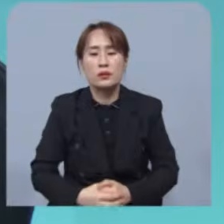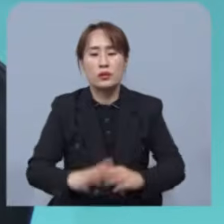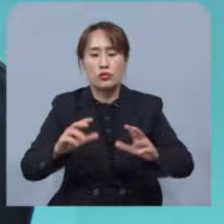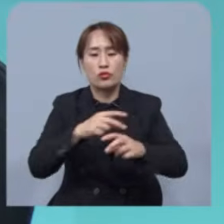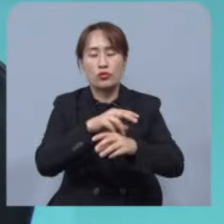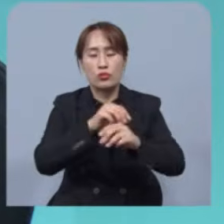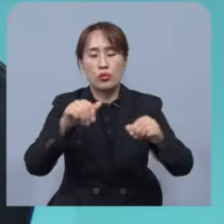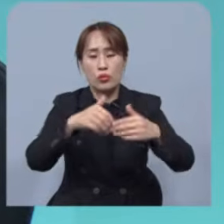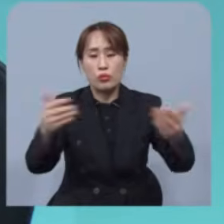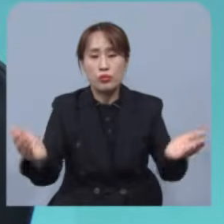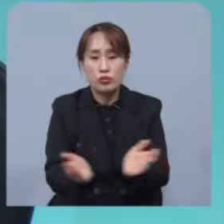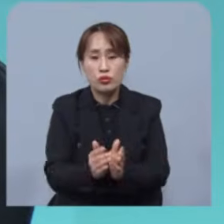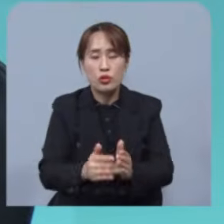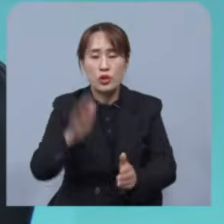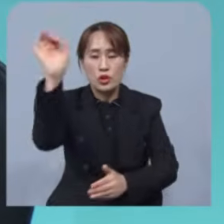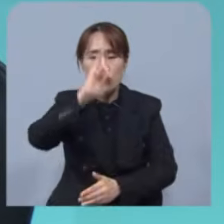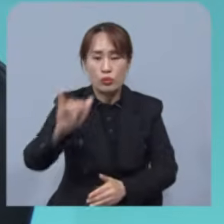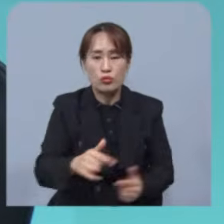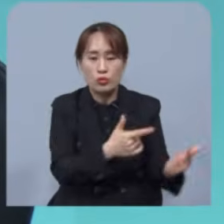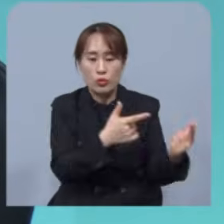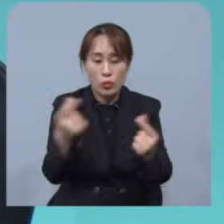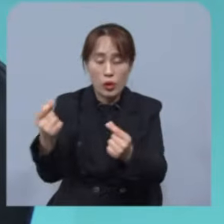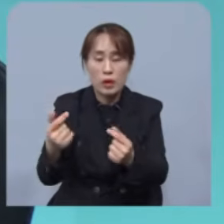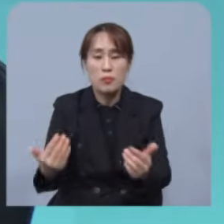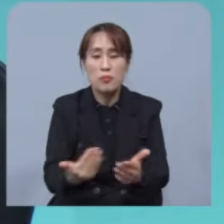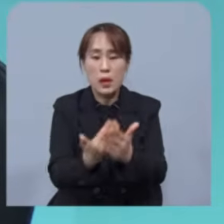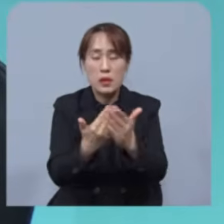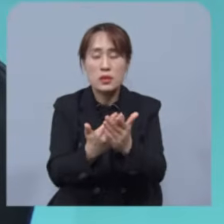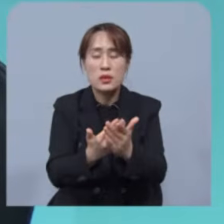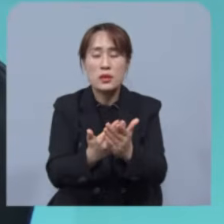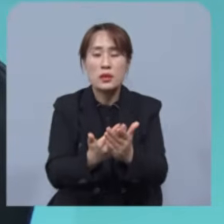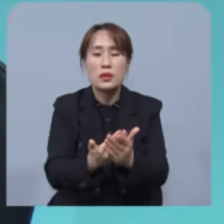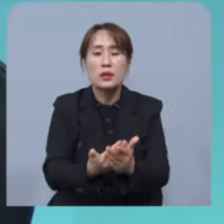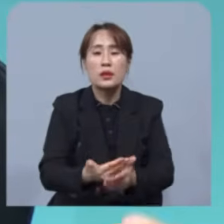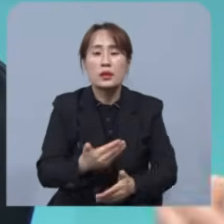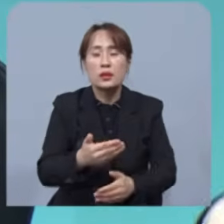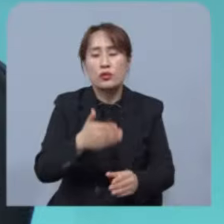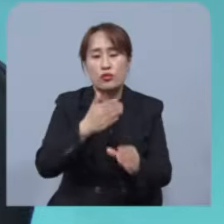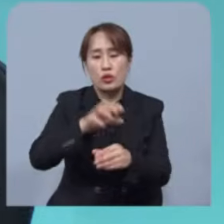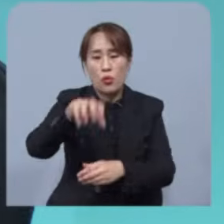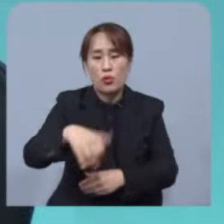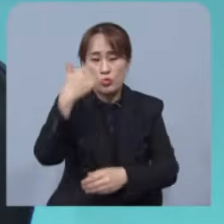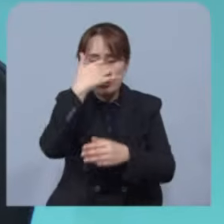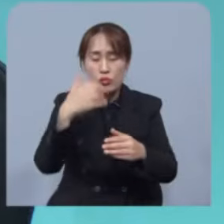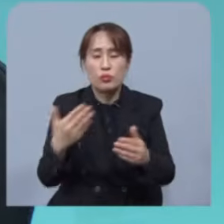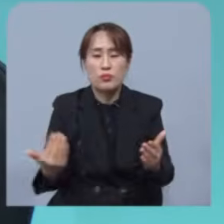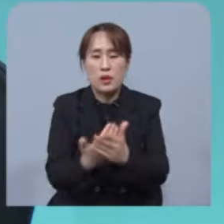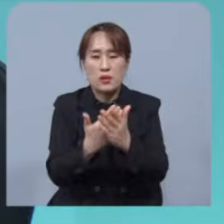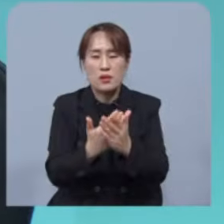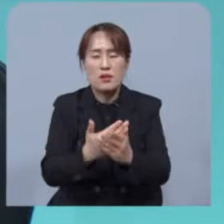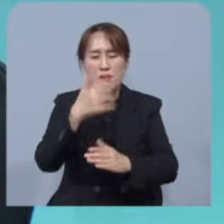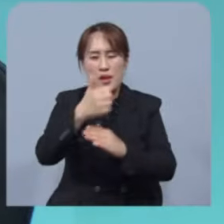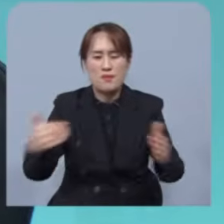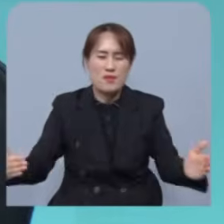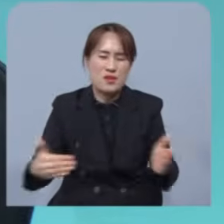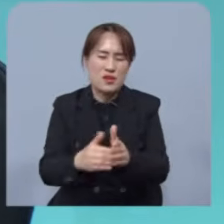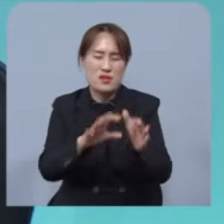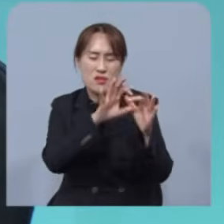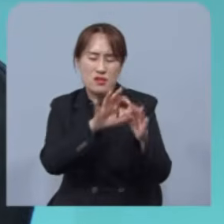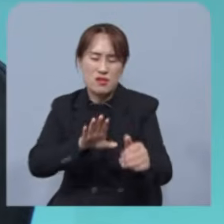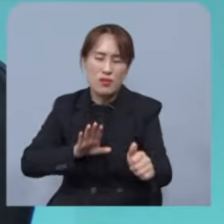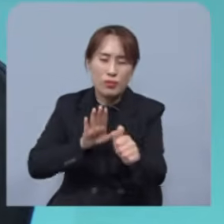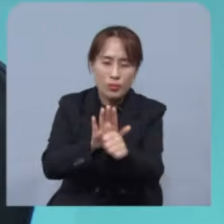국토부는 국토 균형 성장의 중심에 있는 충북의 발전을 끝까지 책임지고